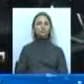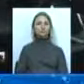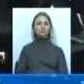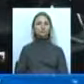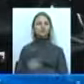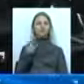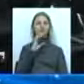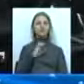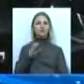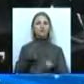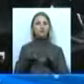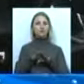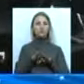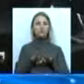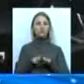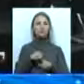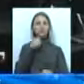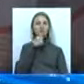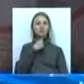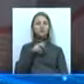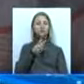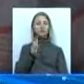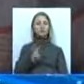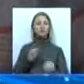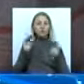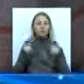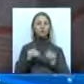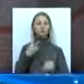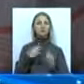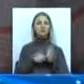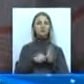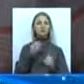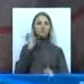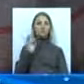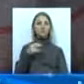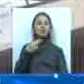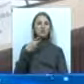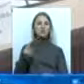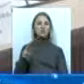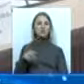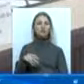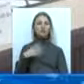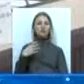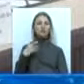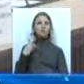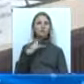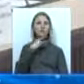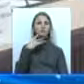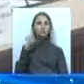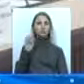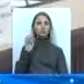Алдыңғы аймен салыстырғанда қыркүйекте долларды сатып алу көрсеткіші 26%-ға, евро 42%-ға төмендеген, ал ресей рублін сатып